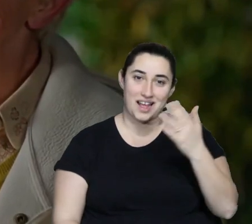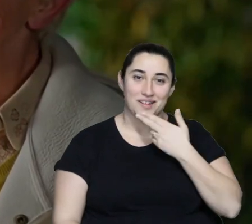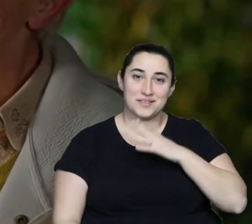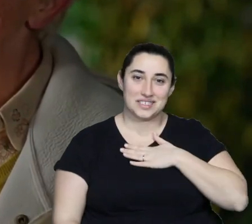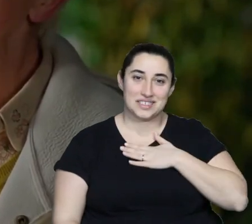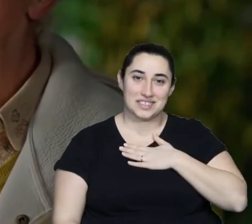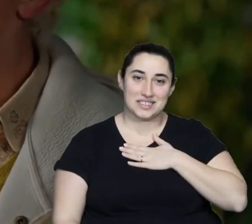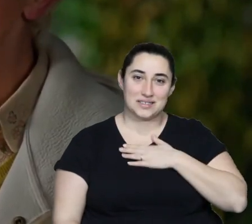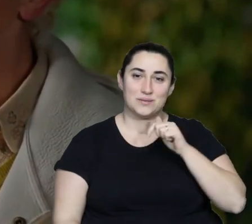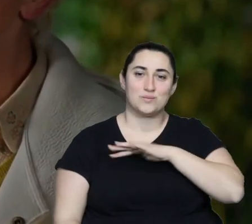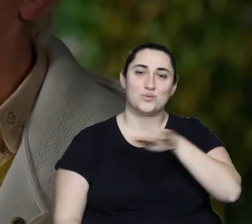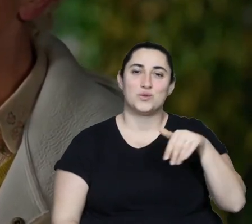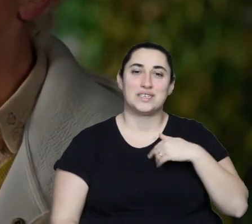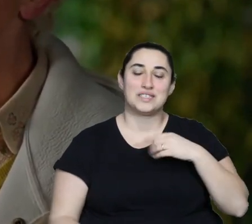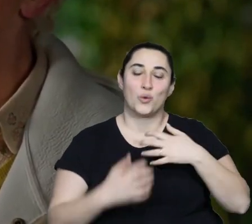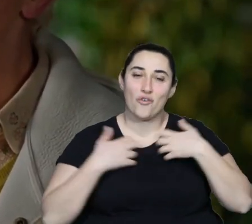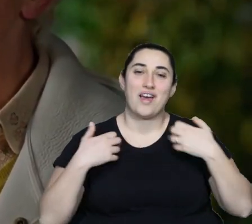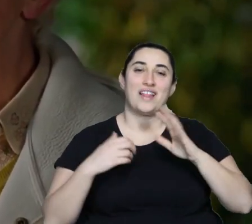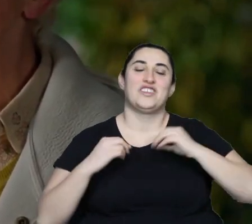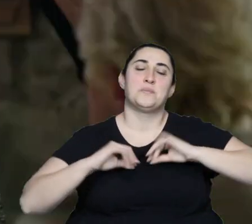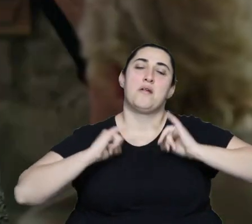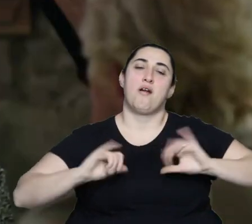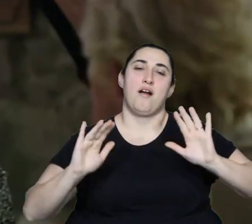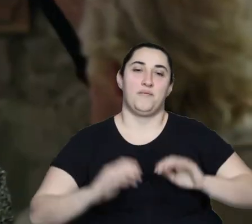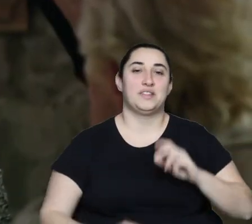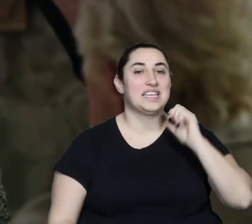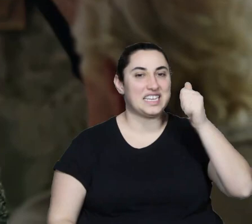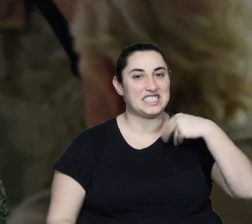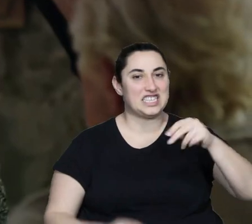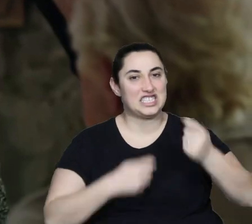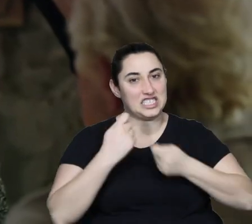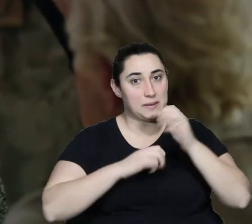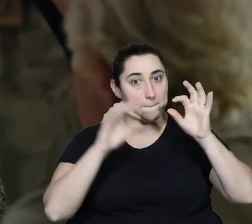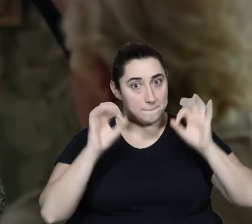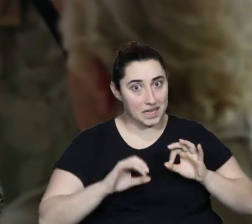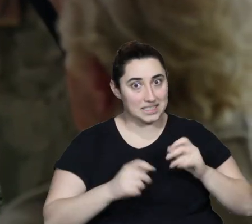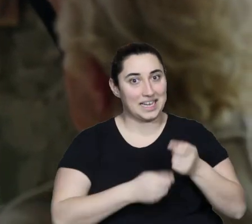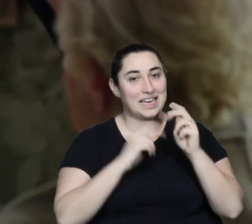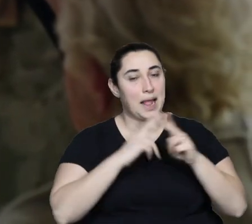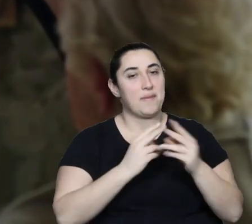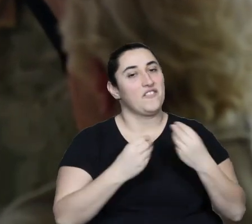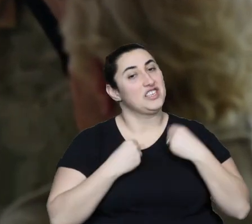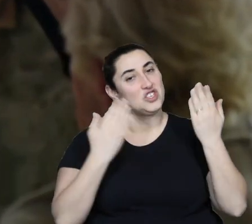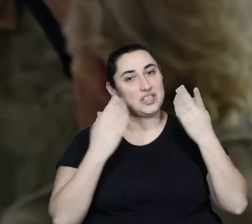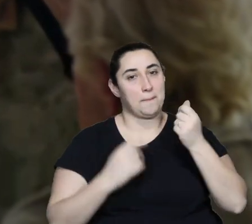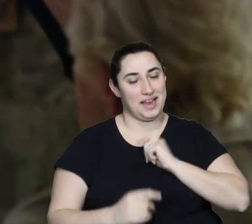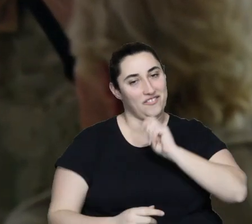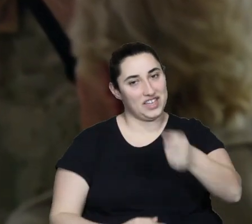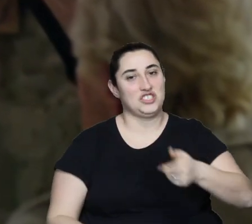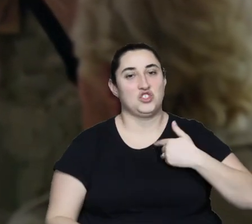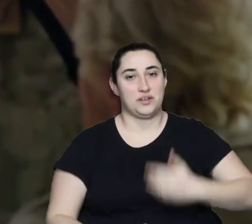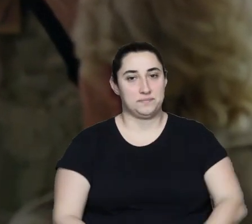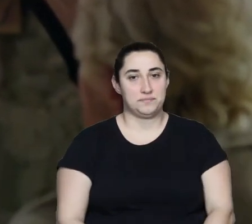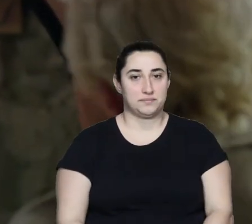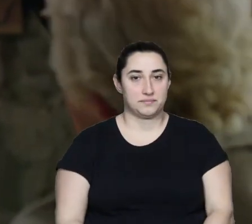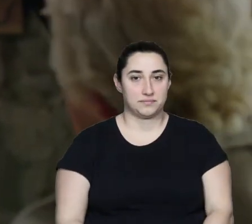kızım. Burası artık emin ellerde. İçim rahat. Yarın satış işlemleri başlayınca kredi hemen çıkar inşallah. Paranız da hesabınıza